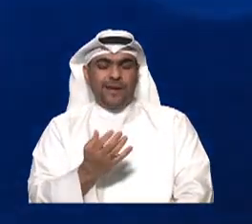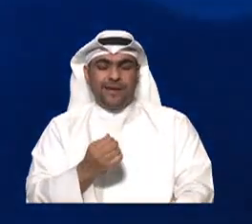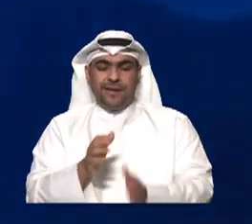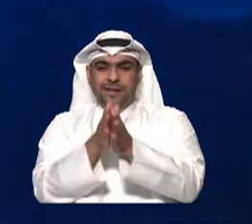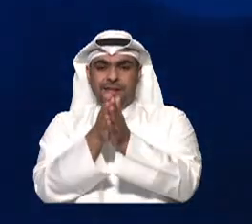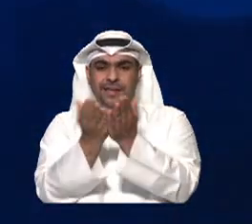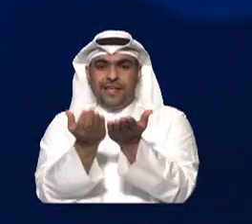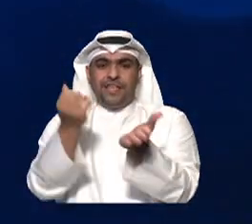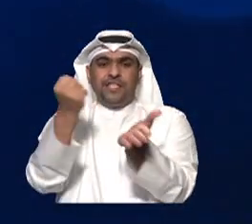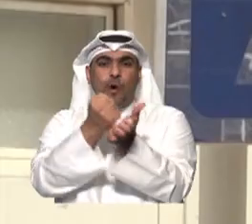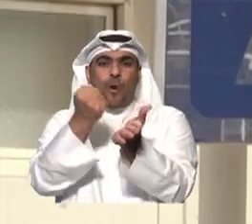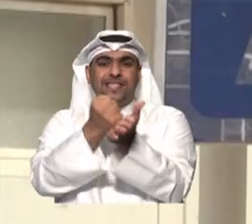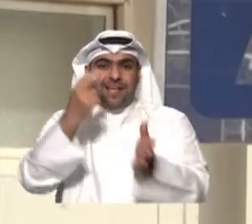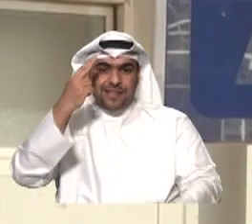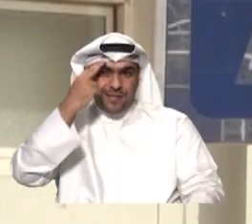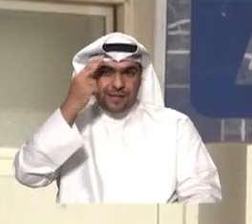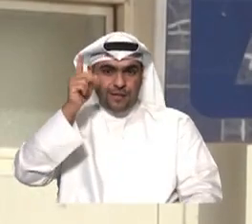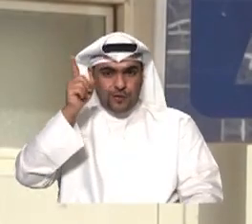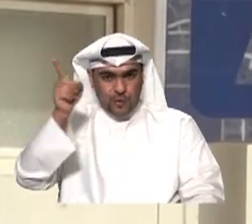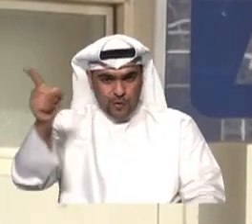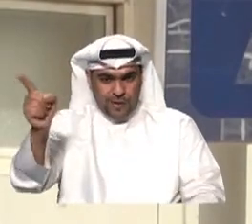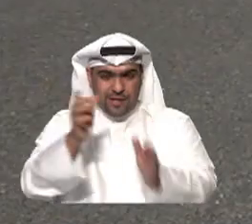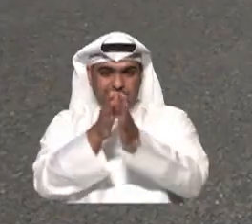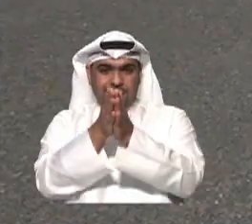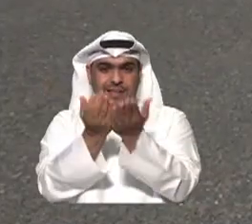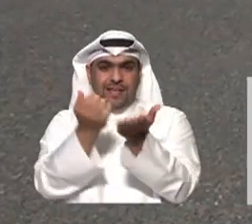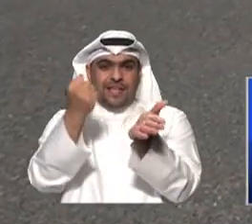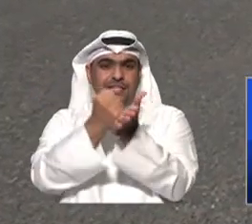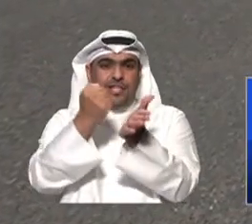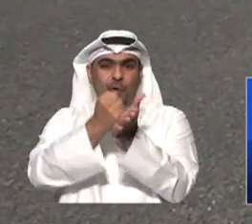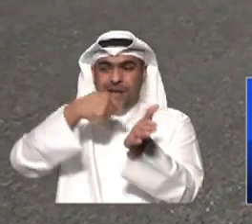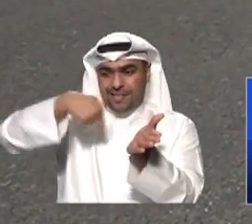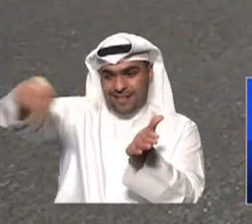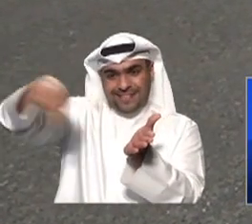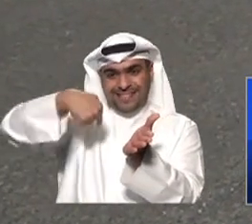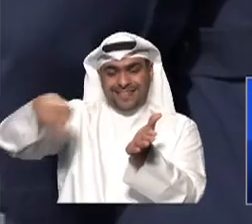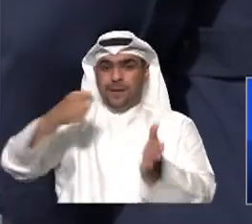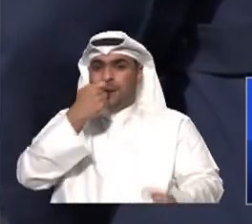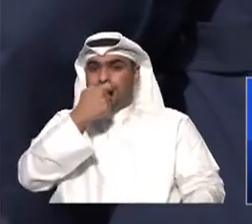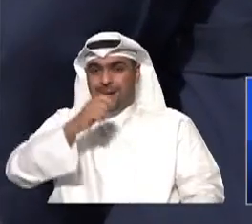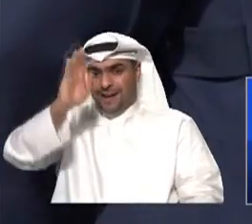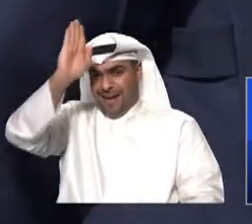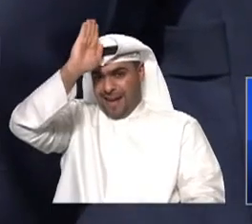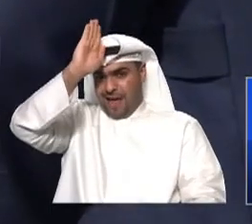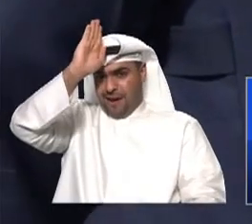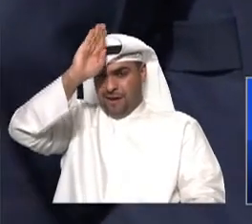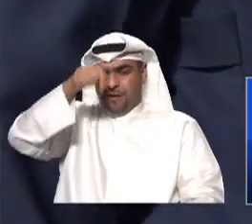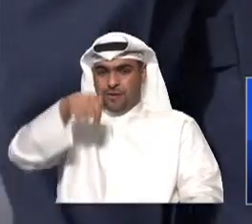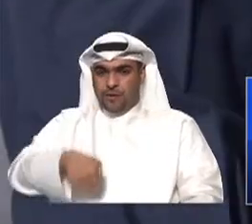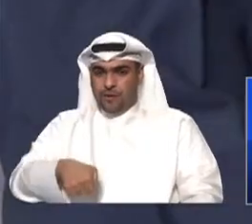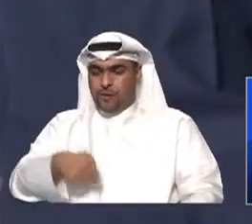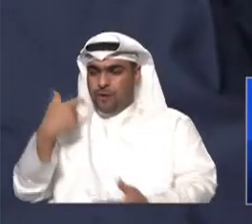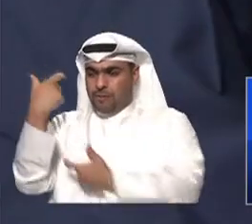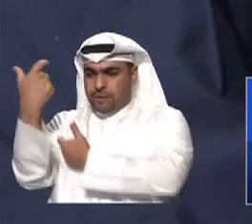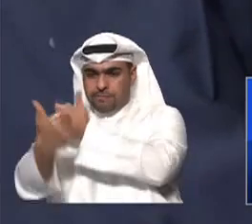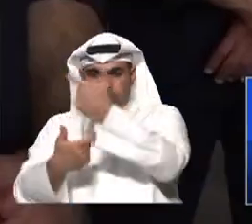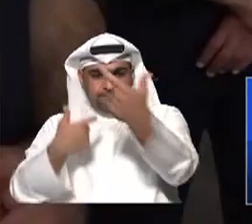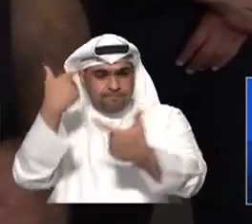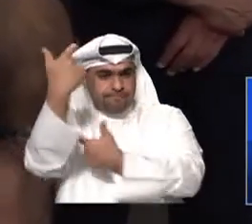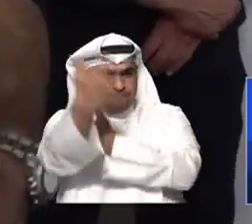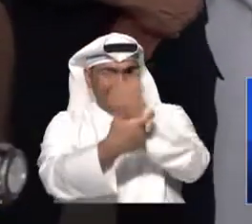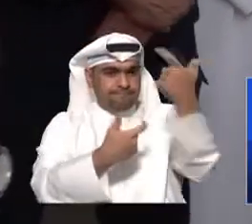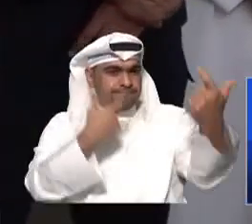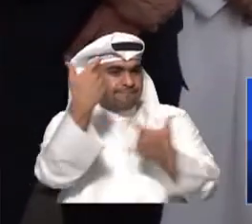ومنفذ النويصيب ومنفذ السالمي ومركز الخيران الساحلي التابع للإدارة العامة لخفر السواحل بقطاع أمن